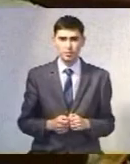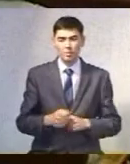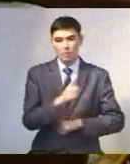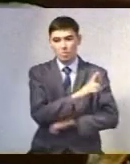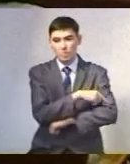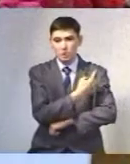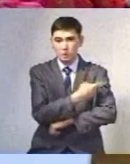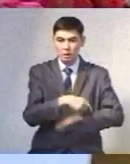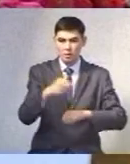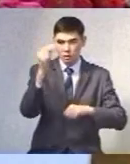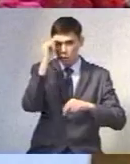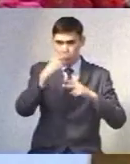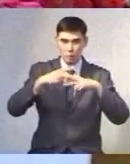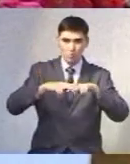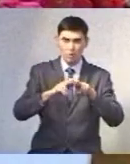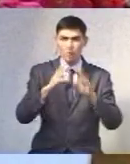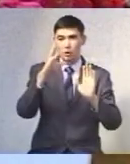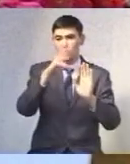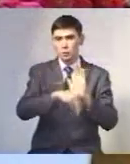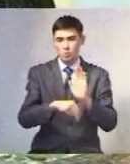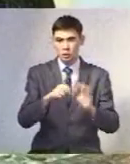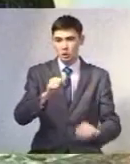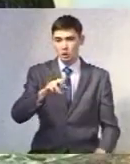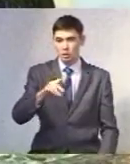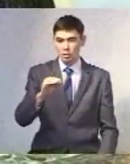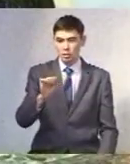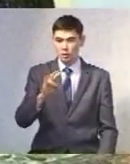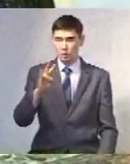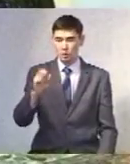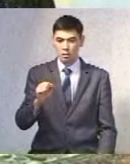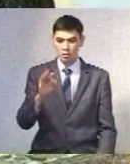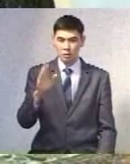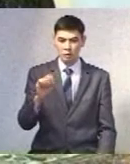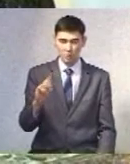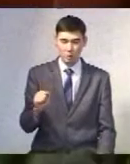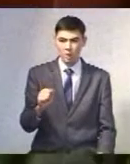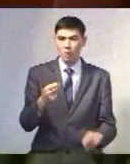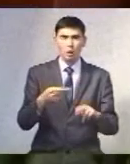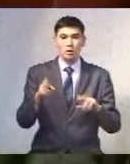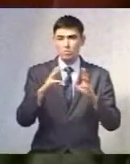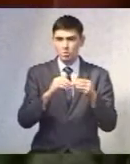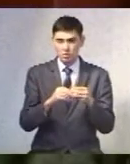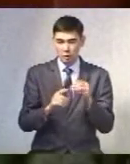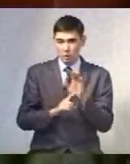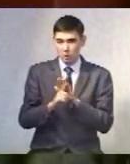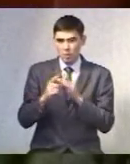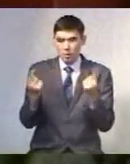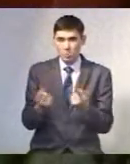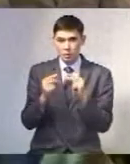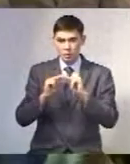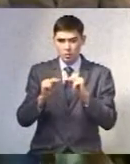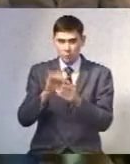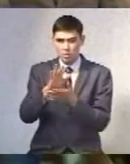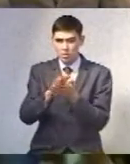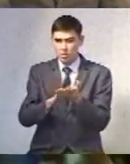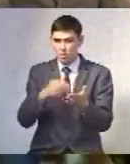Медицинский университет чествует своего заслуженного педагога. Альжанова Умит Каримовна за полвека своей работы прошла путь от простого преподавателя до обладателя